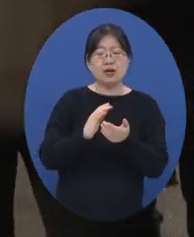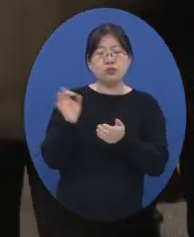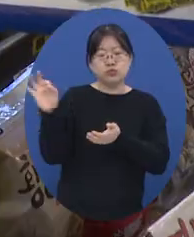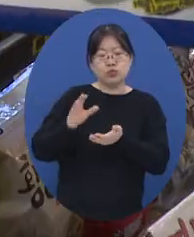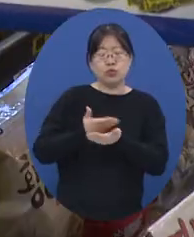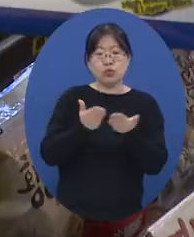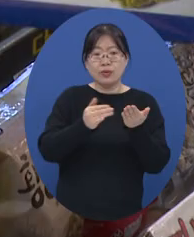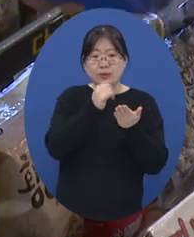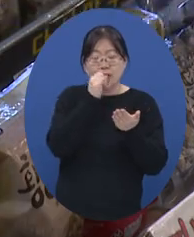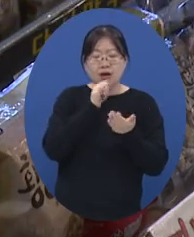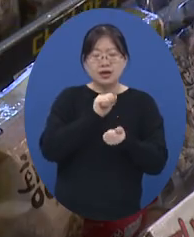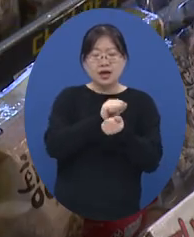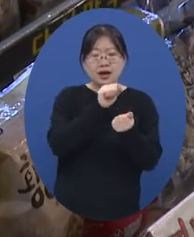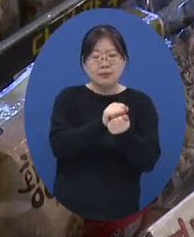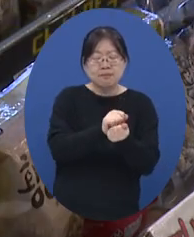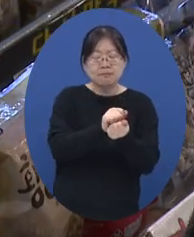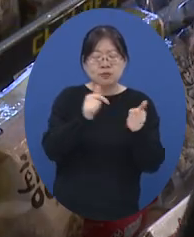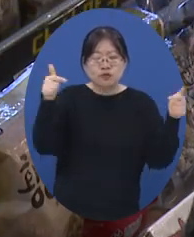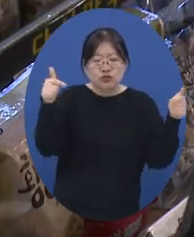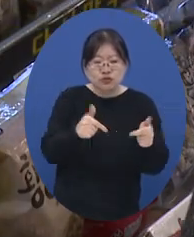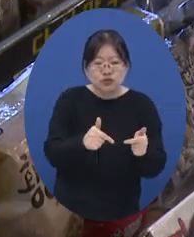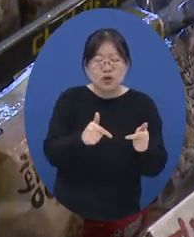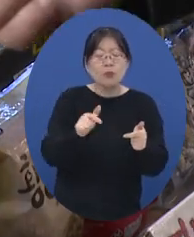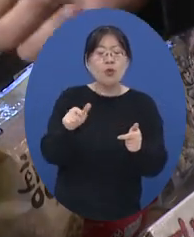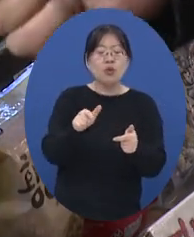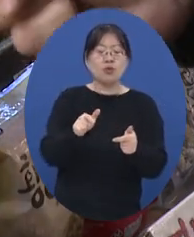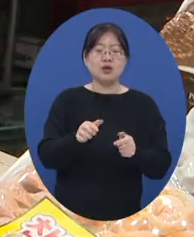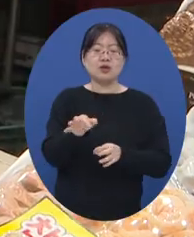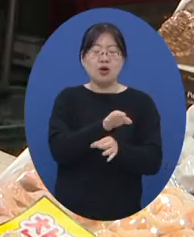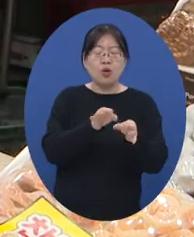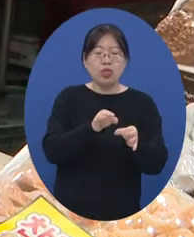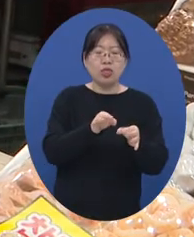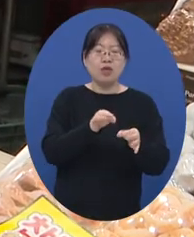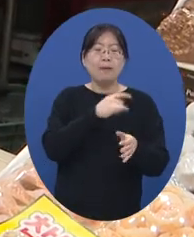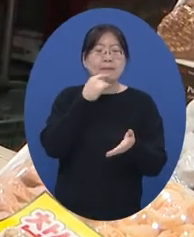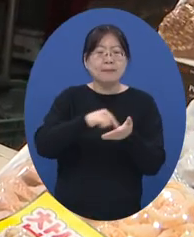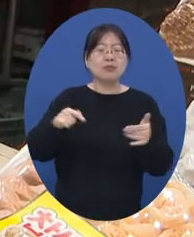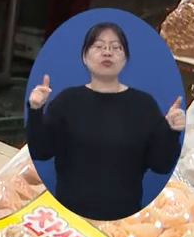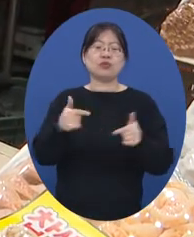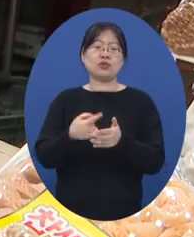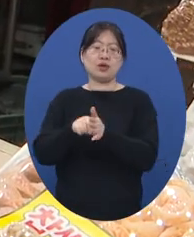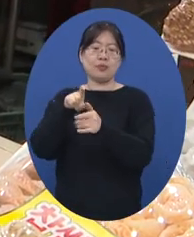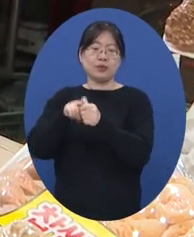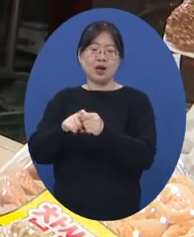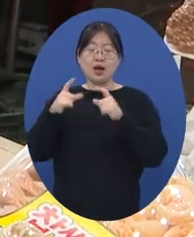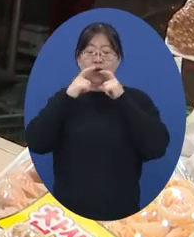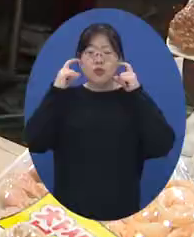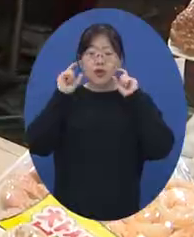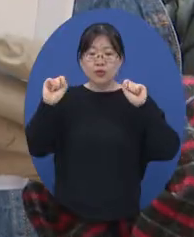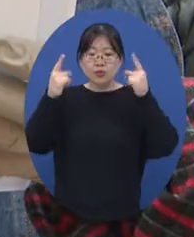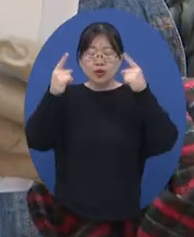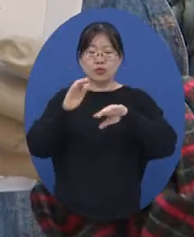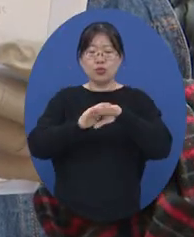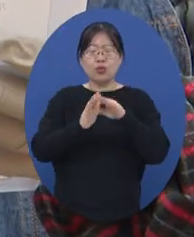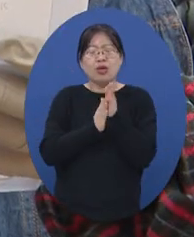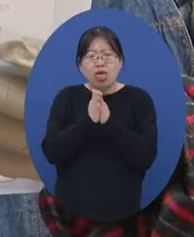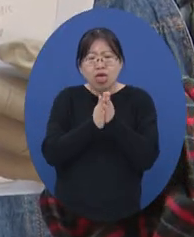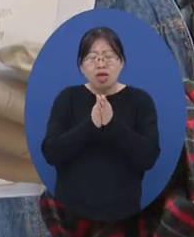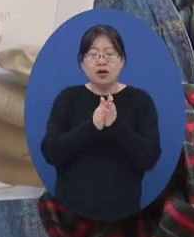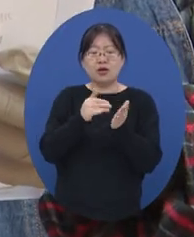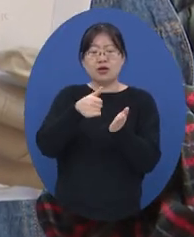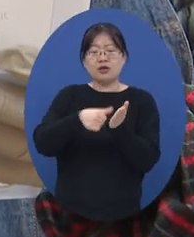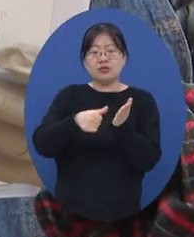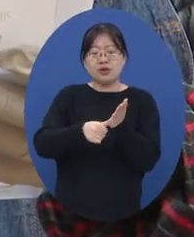나섰습니다. 감염 우려를 줄여 소상공인들의 경제적인 타격을 줄이기 위한 겁니다. 마스크와 함께 손을 소독할 수